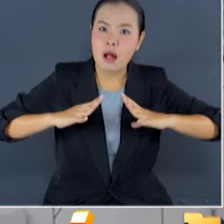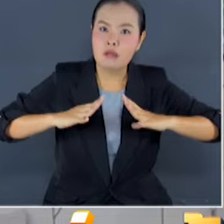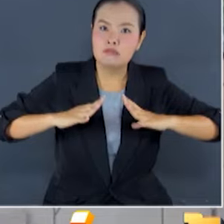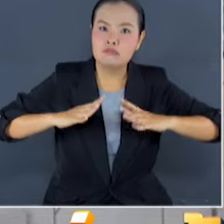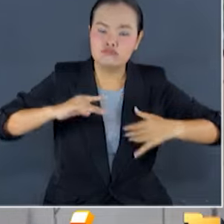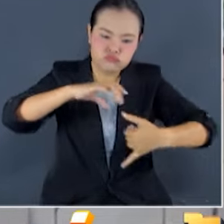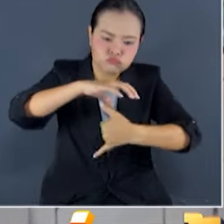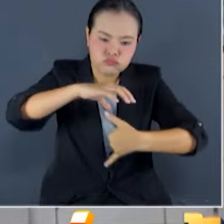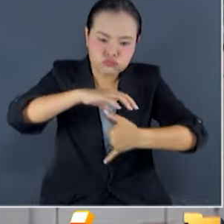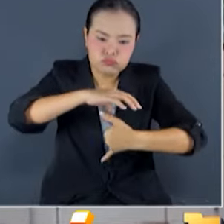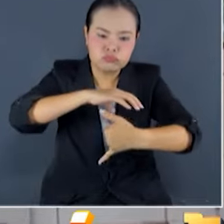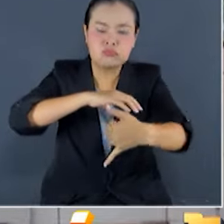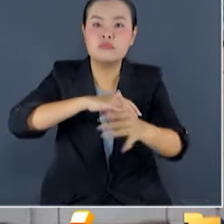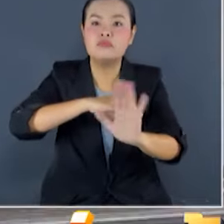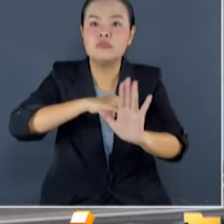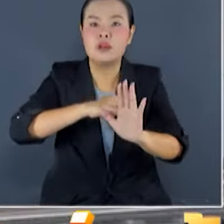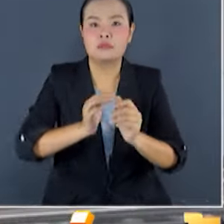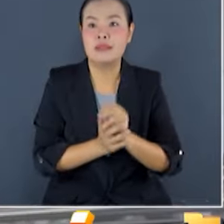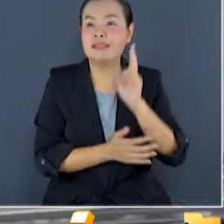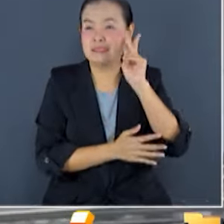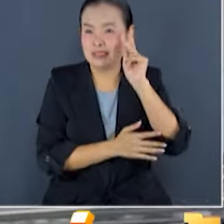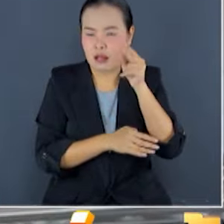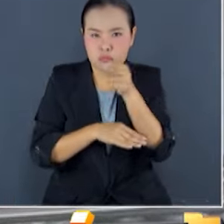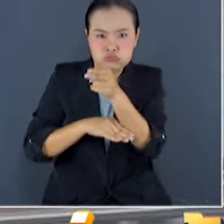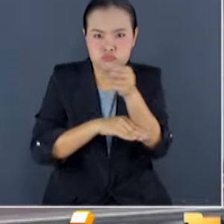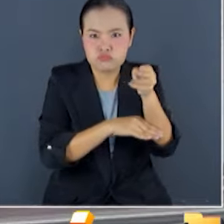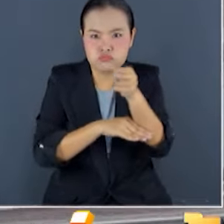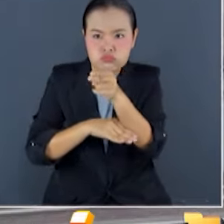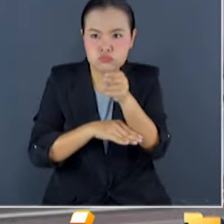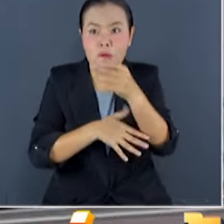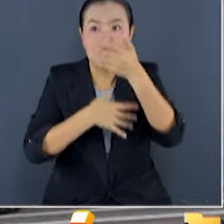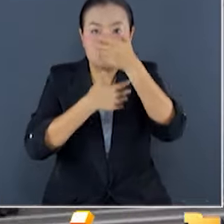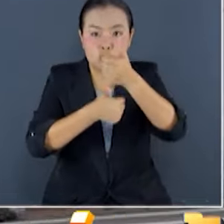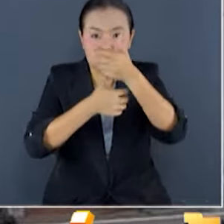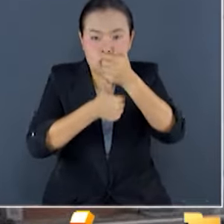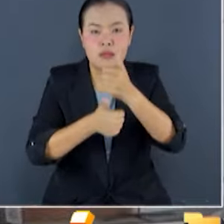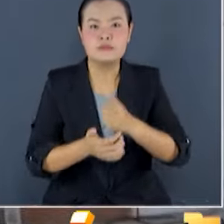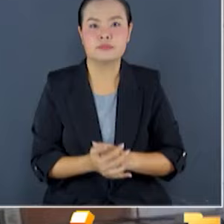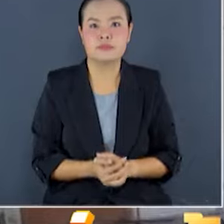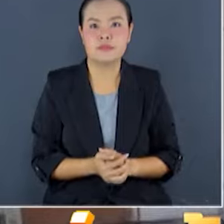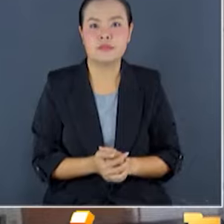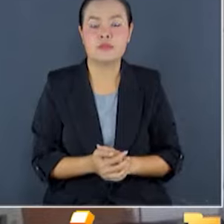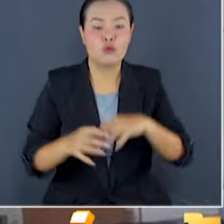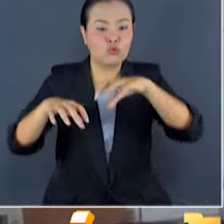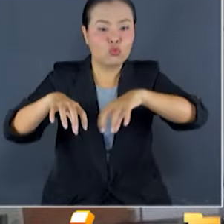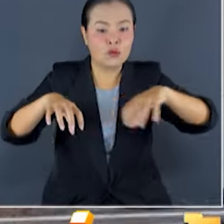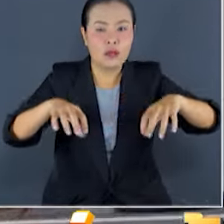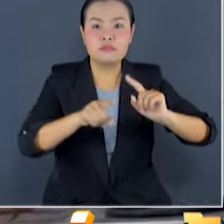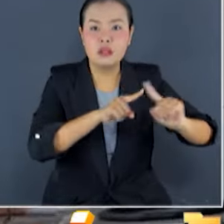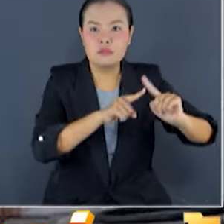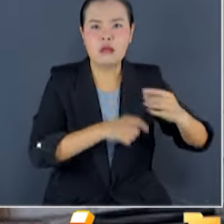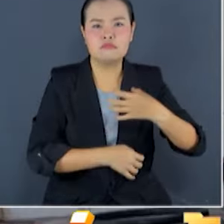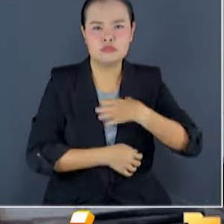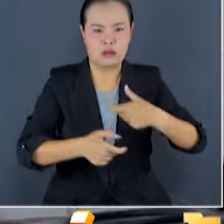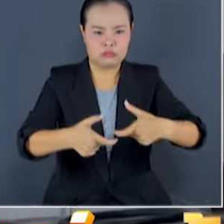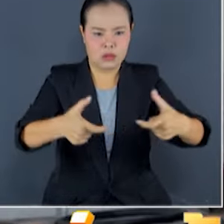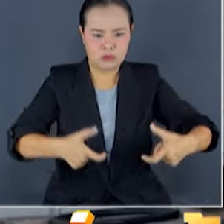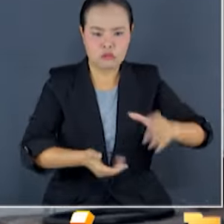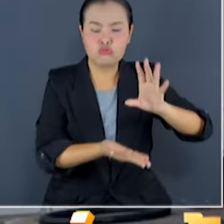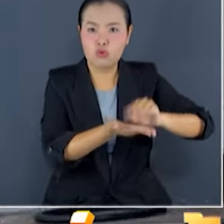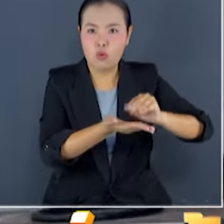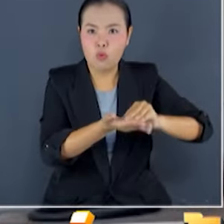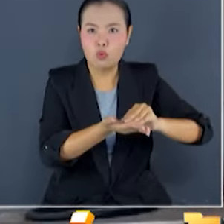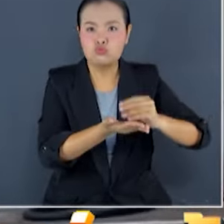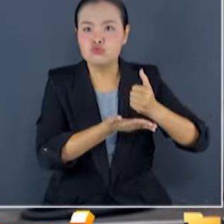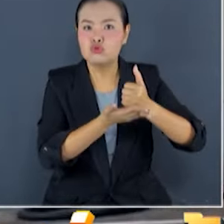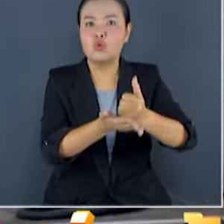ออกมาพบใครแล้วนักข่าวก็ยังต้องไปทำข่าวเพราะว่าท่านผู้ชมให้ความสนใจอันนี้พูดกันตามตรงและหน่วยงานต่างๆเนี่ยคือบางทีเขาต้องทำรายงานกลับไปไงว่า